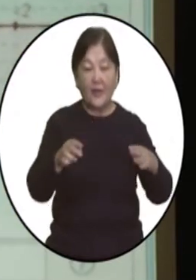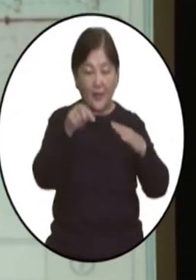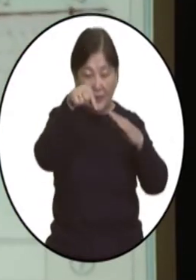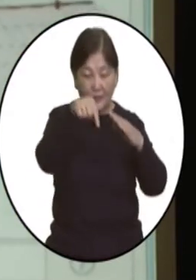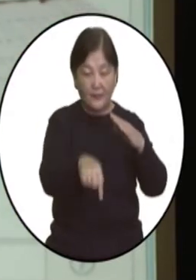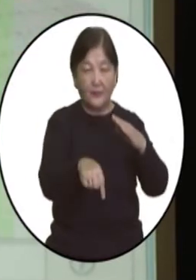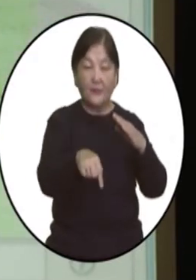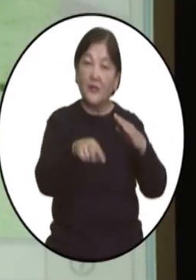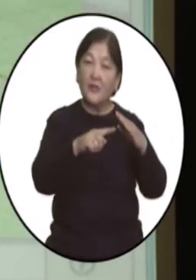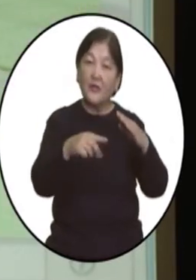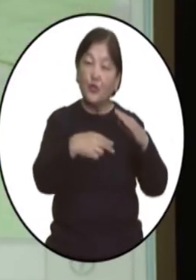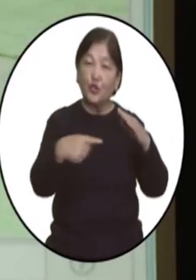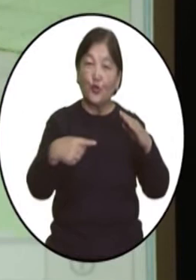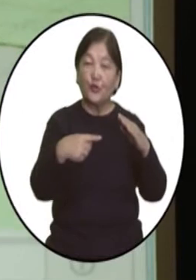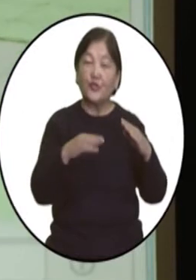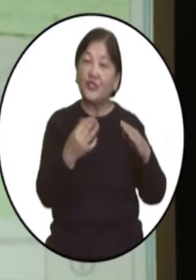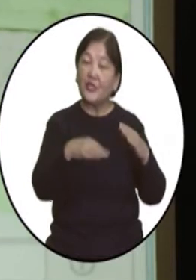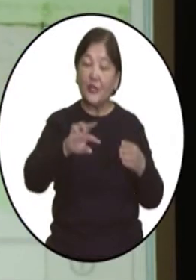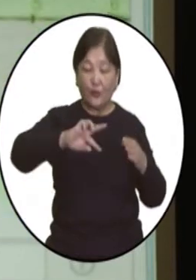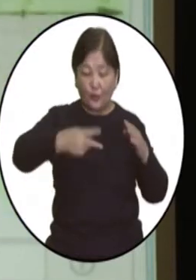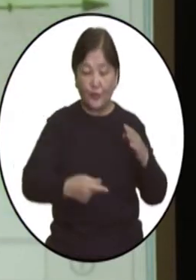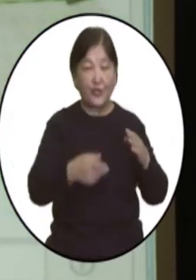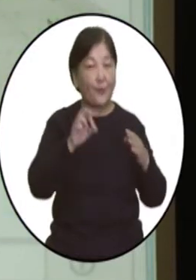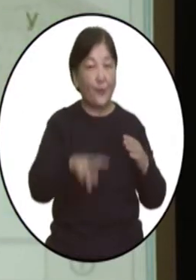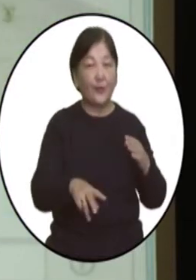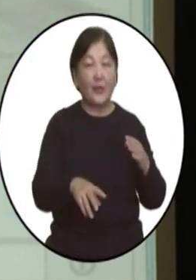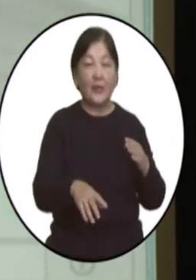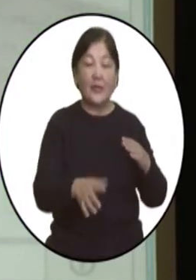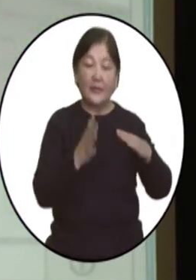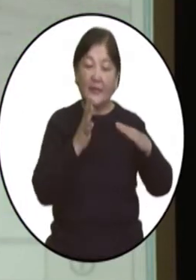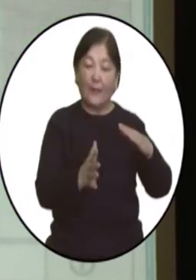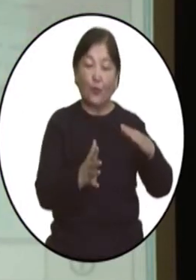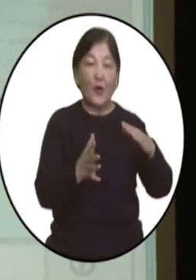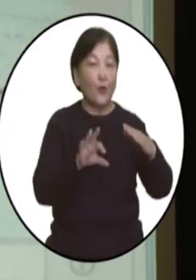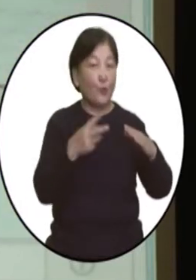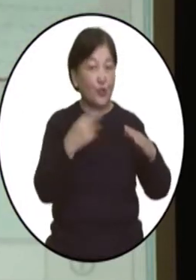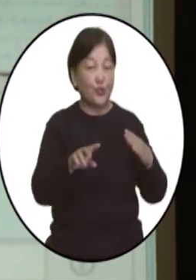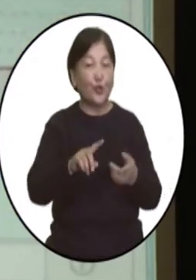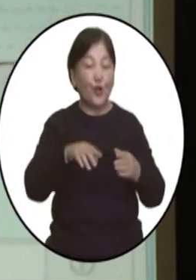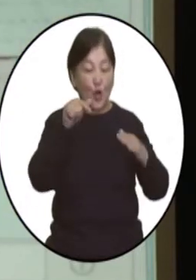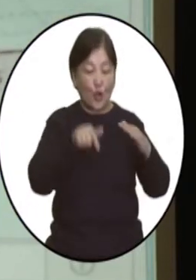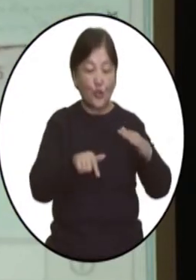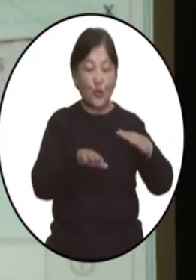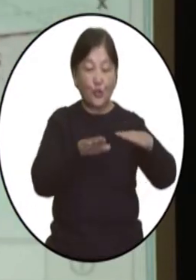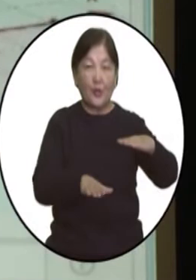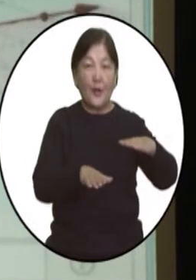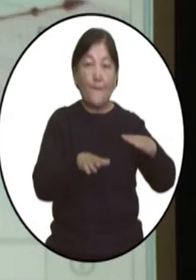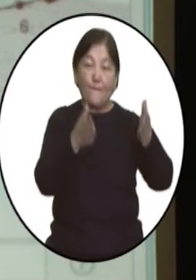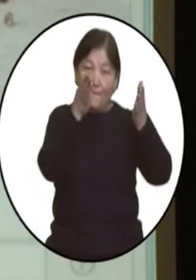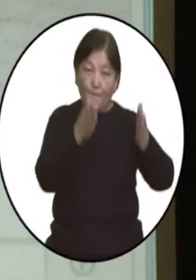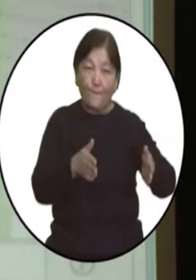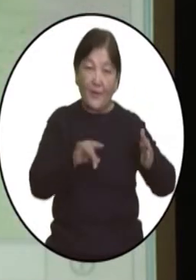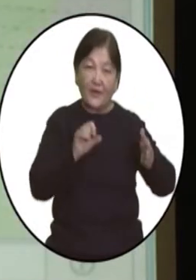Z-ийн утгыг өөрчлөх юм бол за 5 дугаар мөчид орших параллел бипед болох нь харагдаж